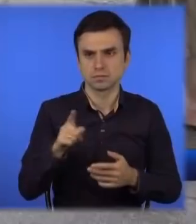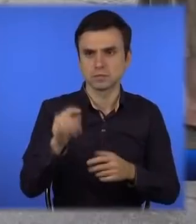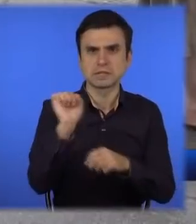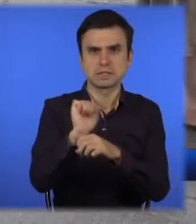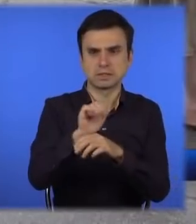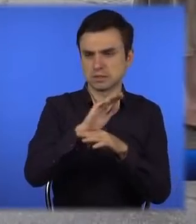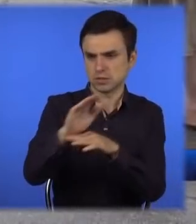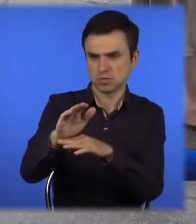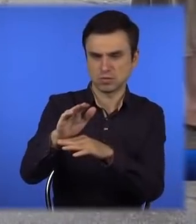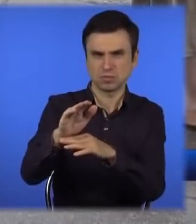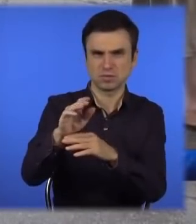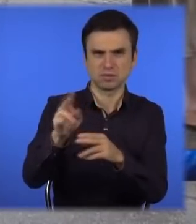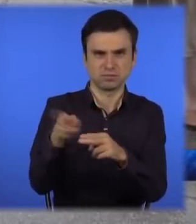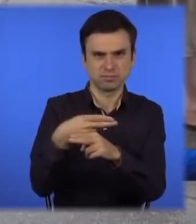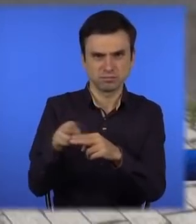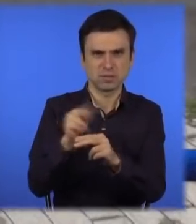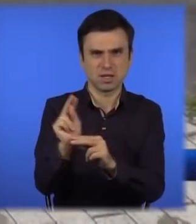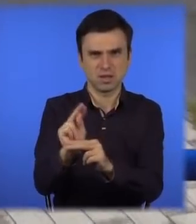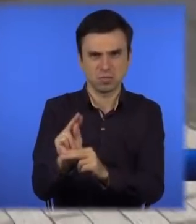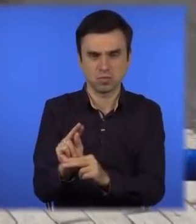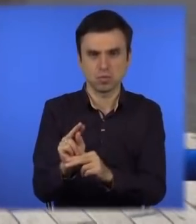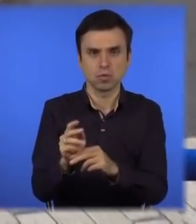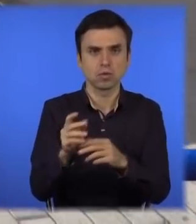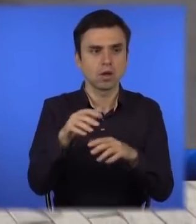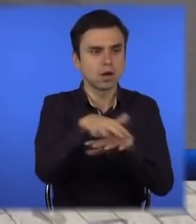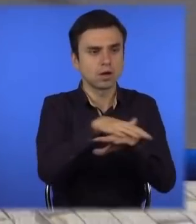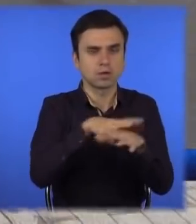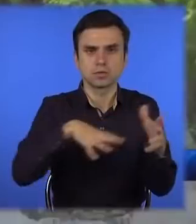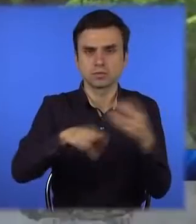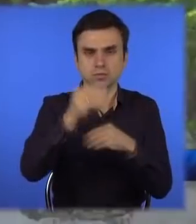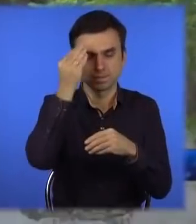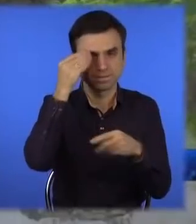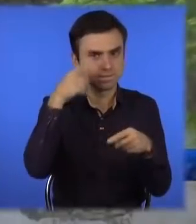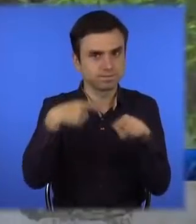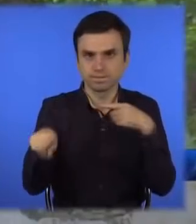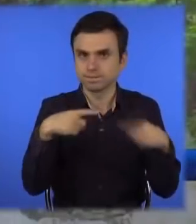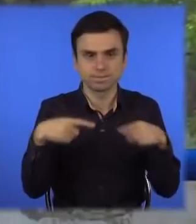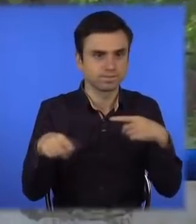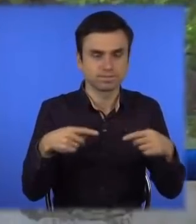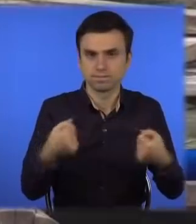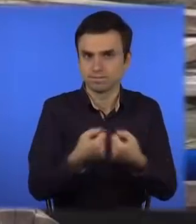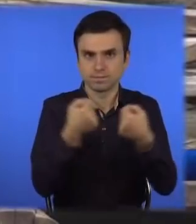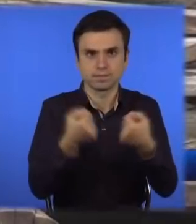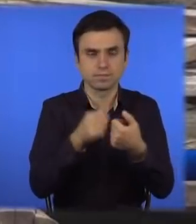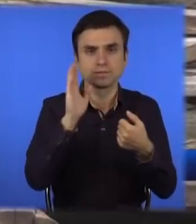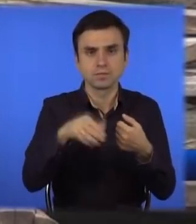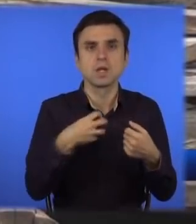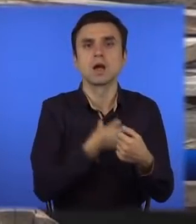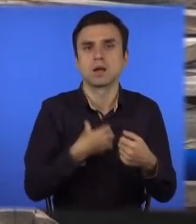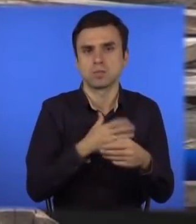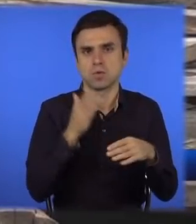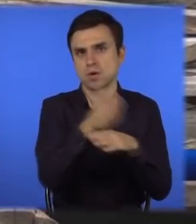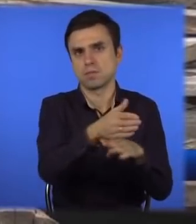об'єкту. Проте жоден з родини підприємців спілкуватися на камеру не погоджується. Говорять, наразі проводять ремонтні роботи